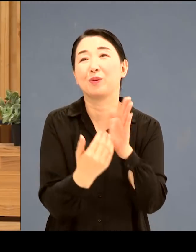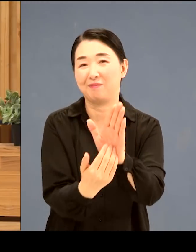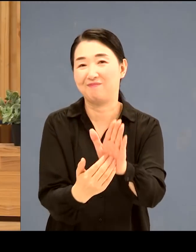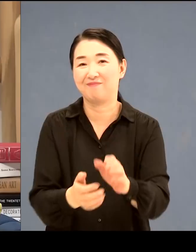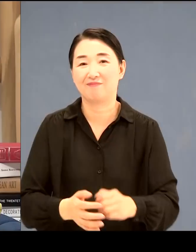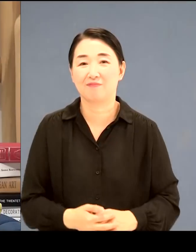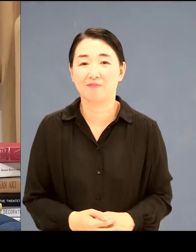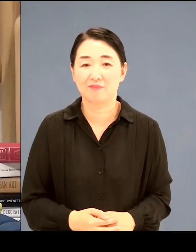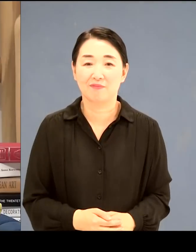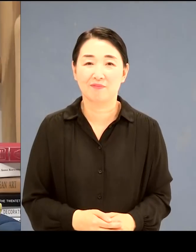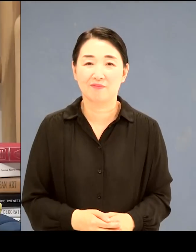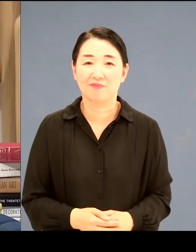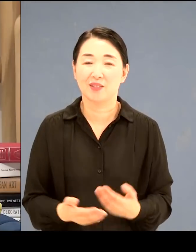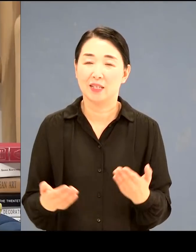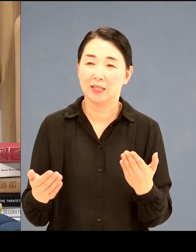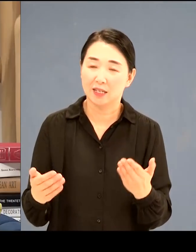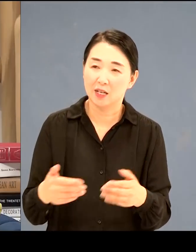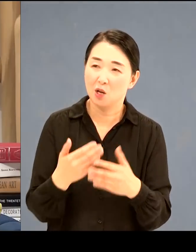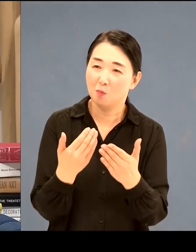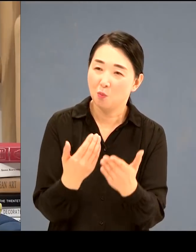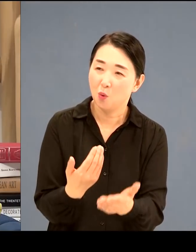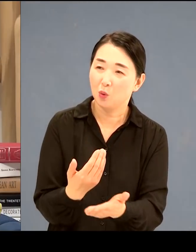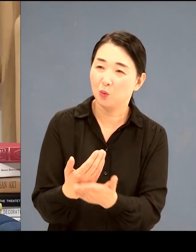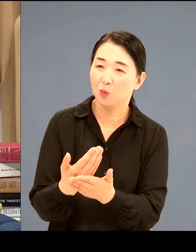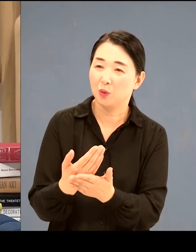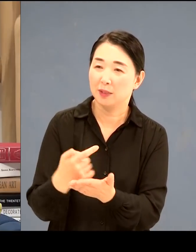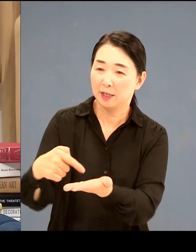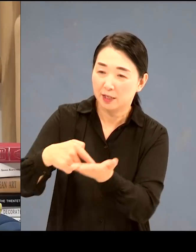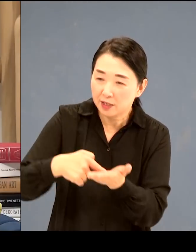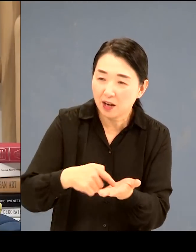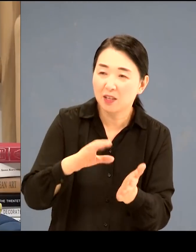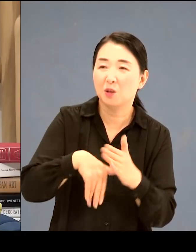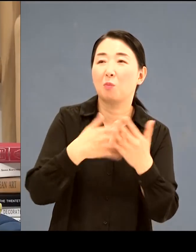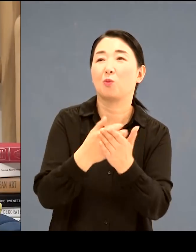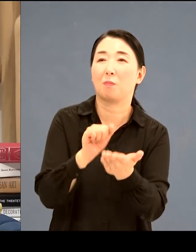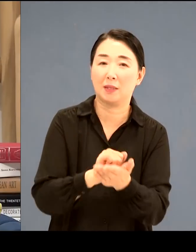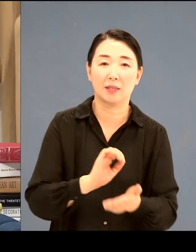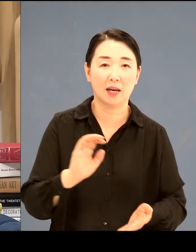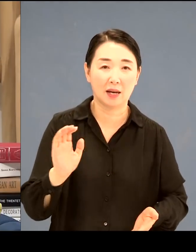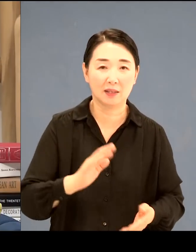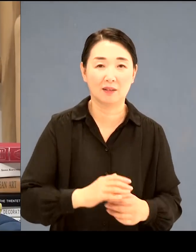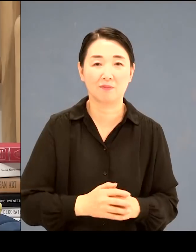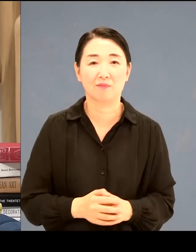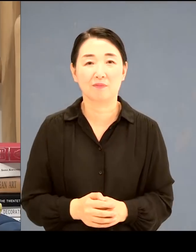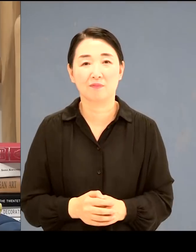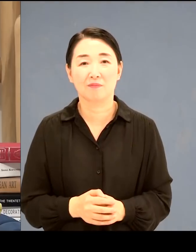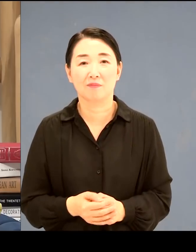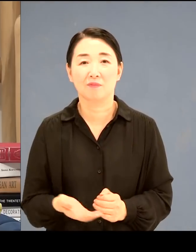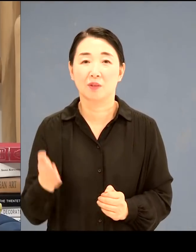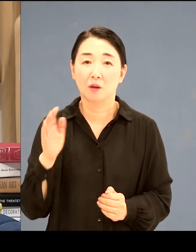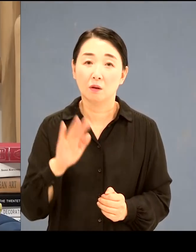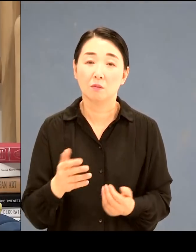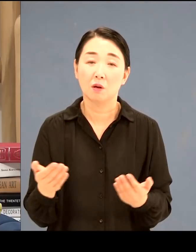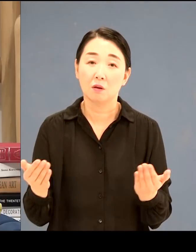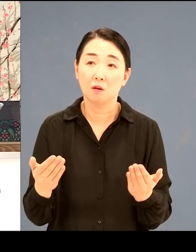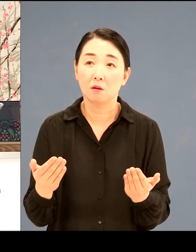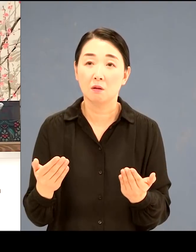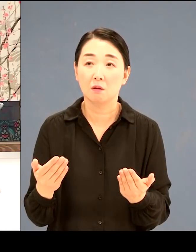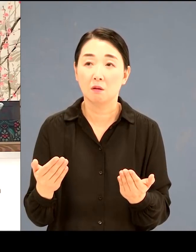일을 조금 들어오는 대로 다 하지는 않거든요. 가려서. 네네. 근데 일이 너무